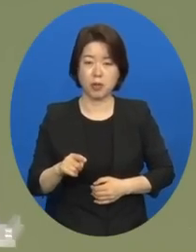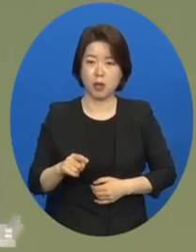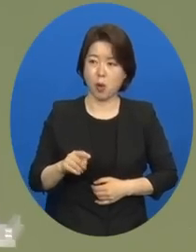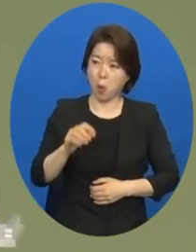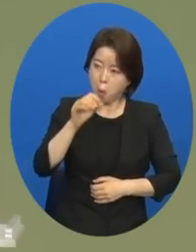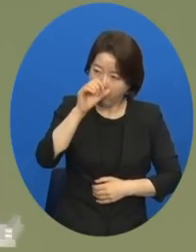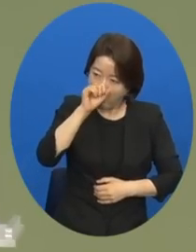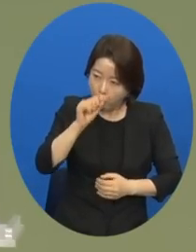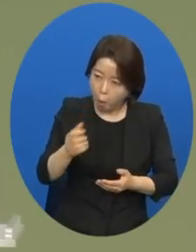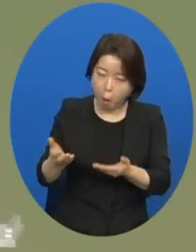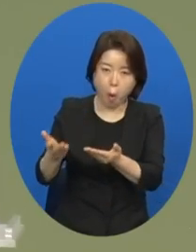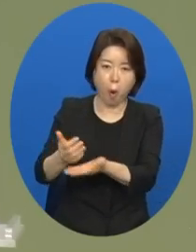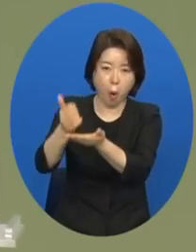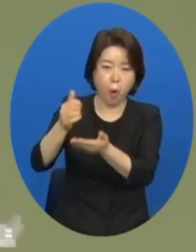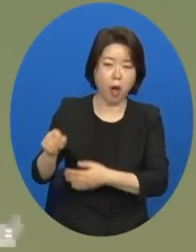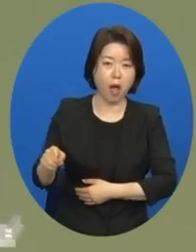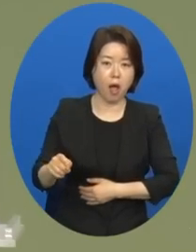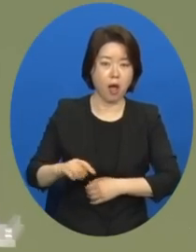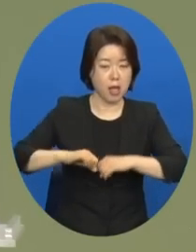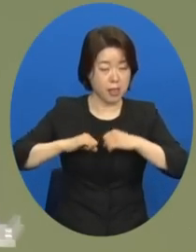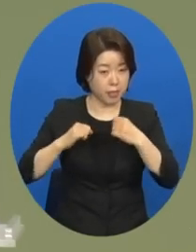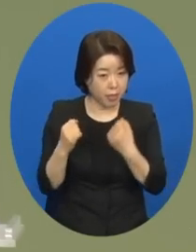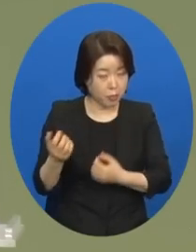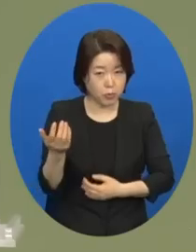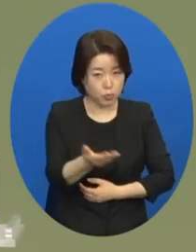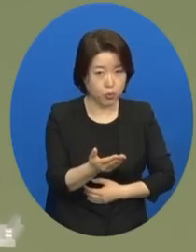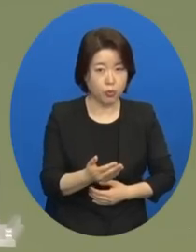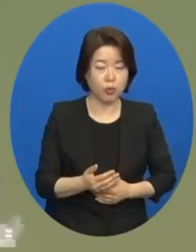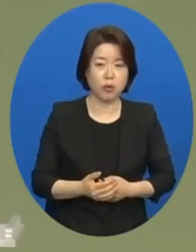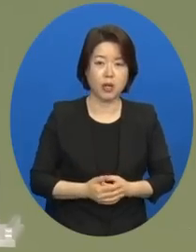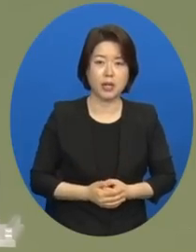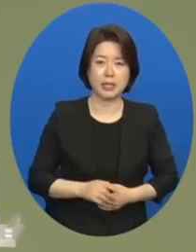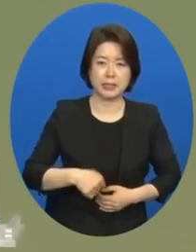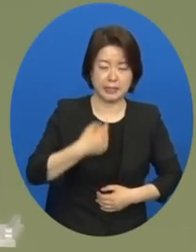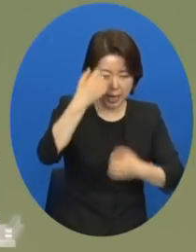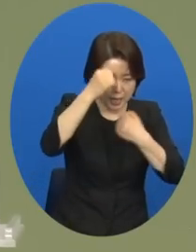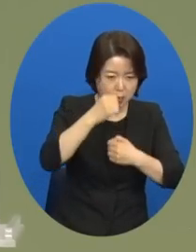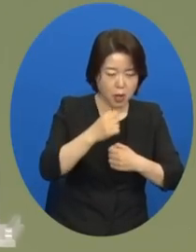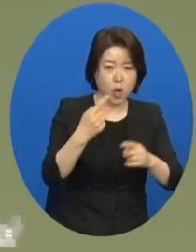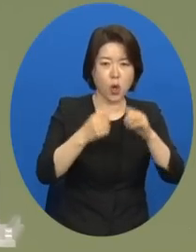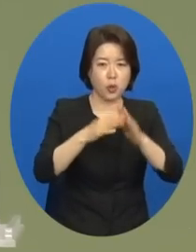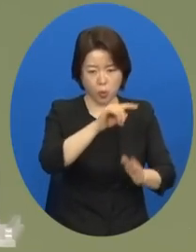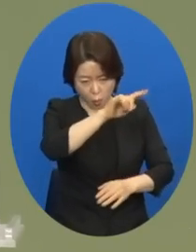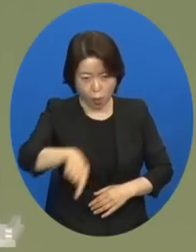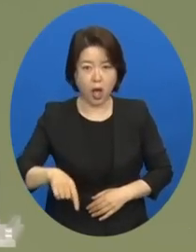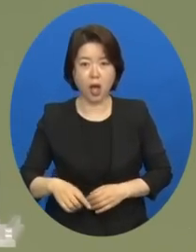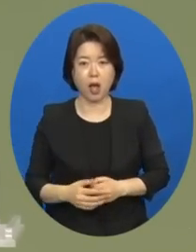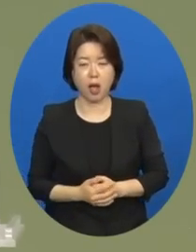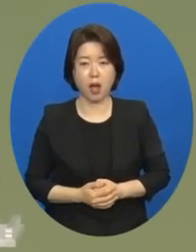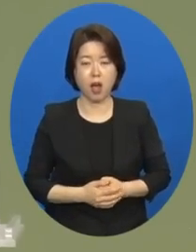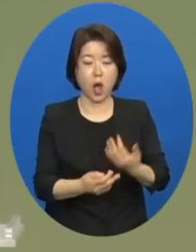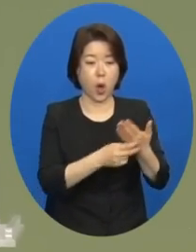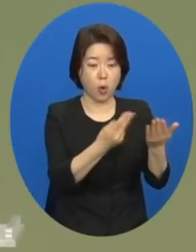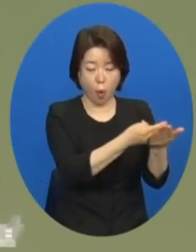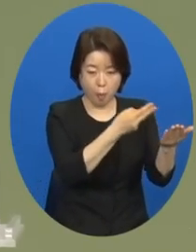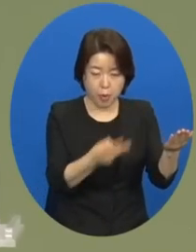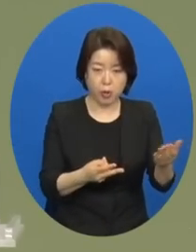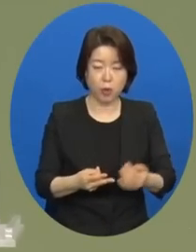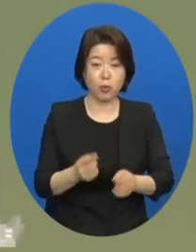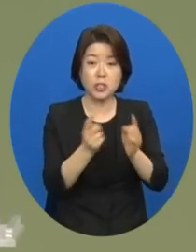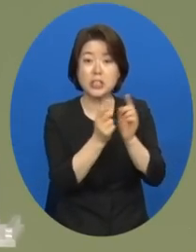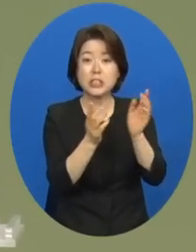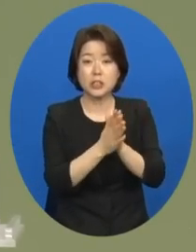같은데 그렇게 남편에게 순종했다고 그러니까 글쎄 자기 발로 교회를 왔어요 그 병원에서 퇴원하고